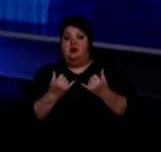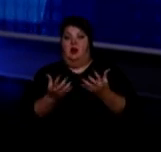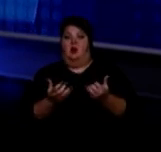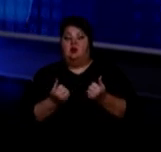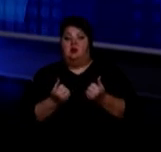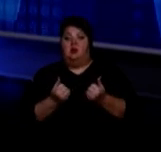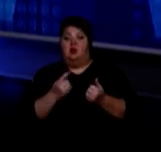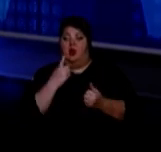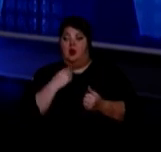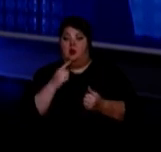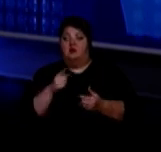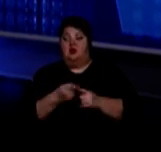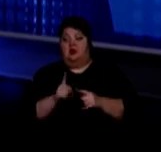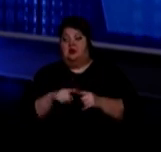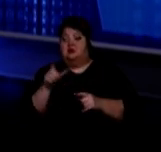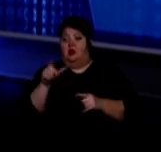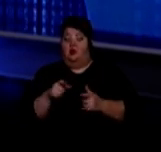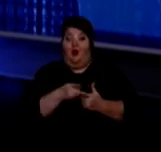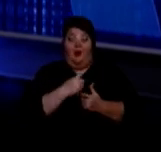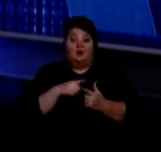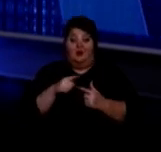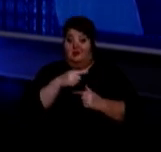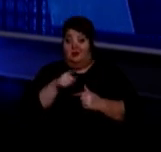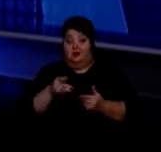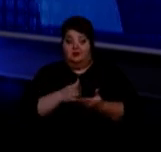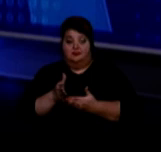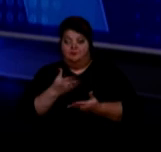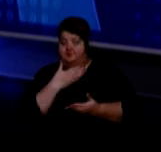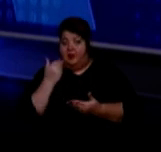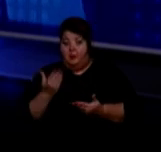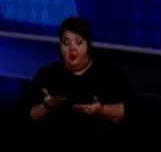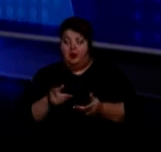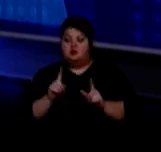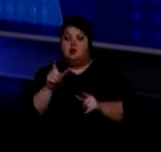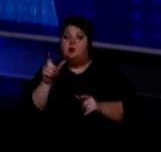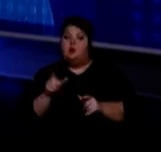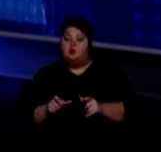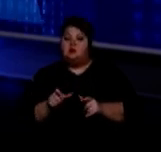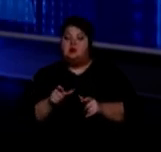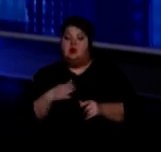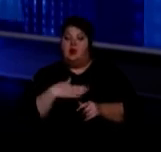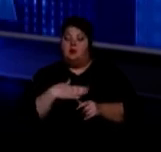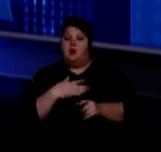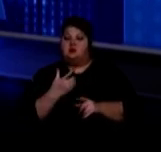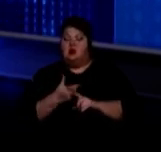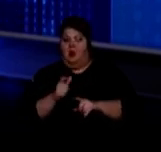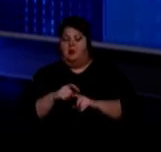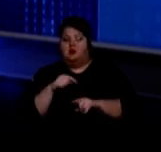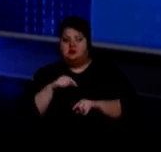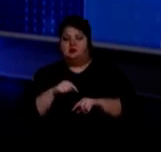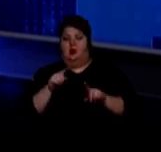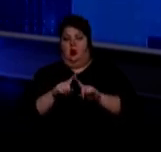донорської крові – це людина, альтернативи немає. Тобто, щоб люди наші були більш свідомі,